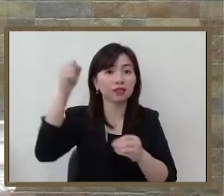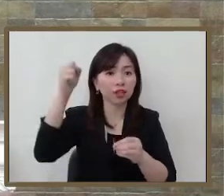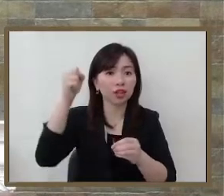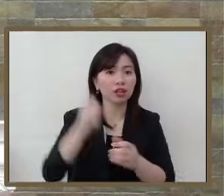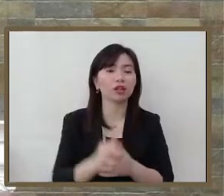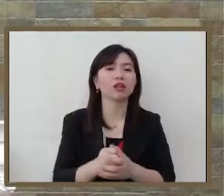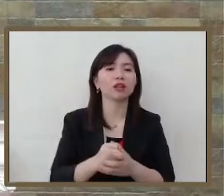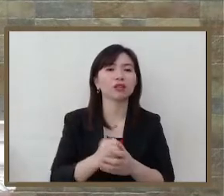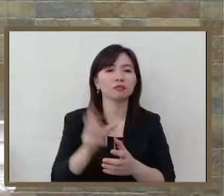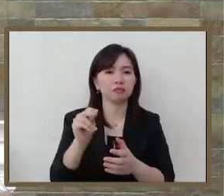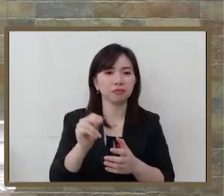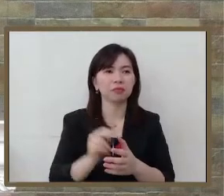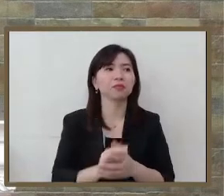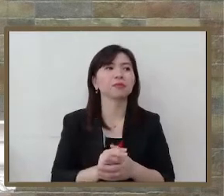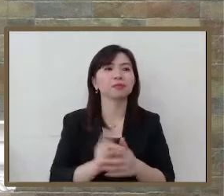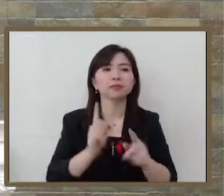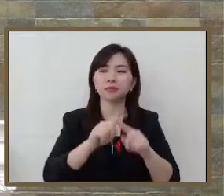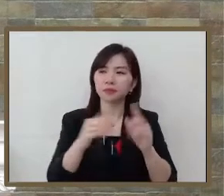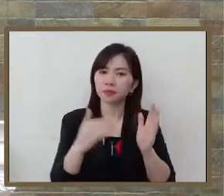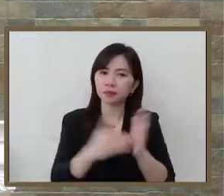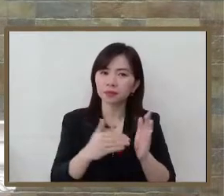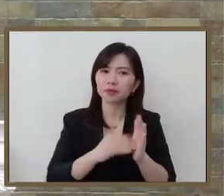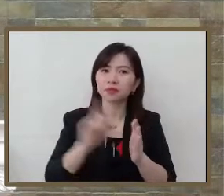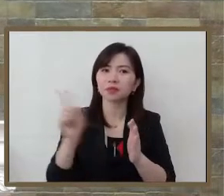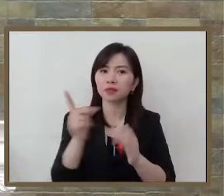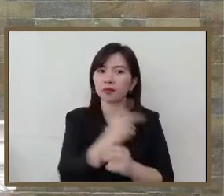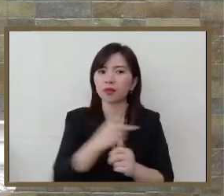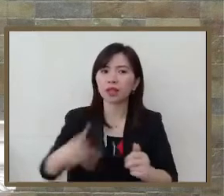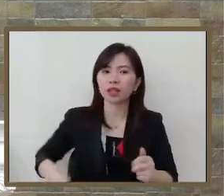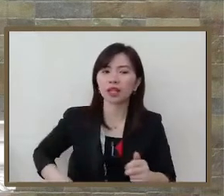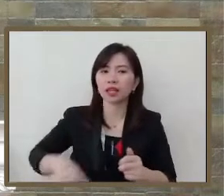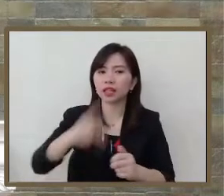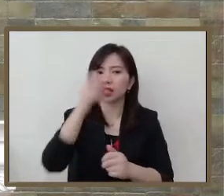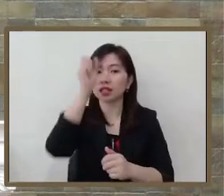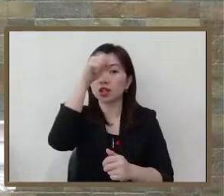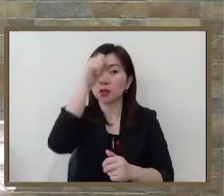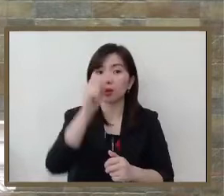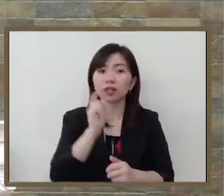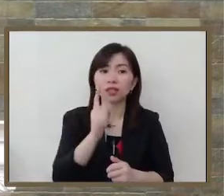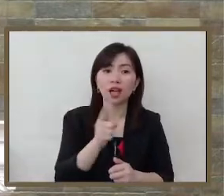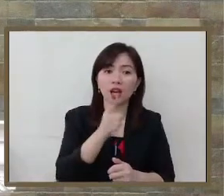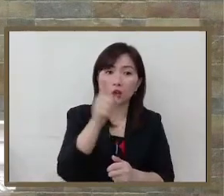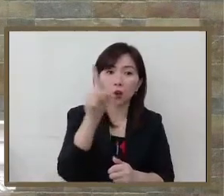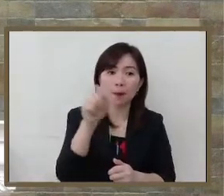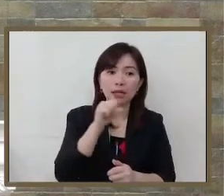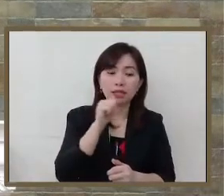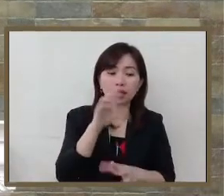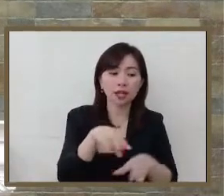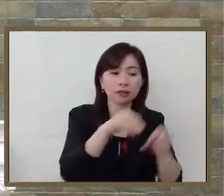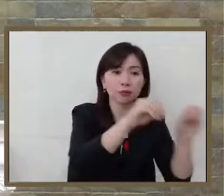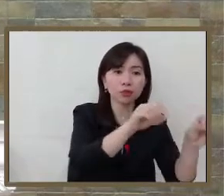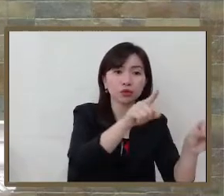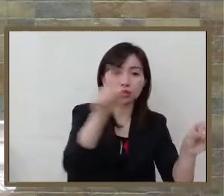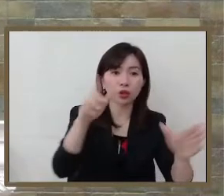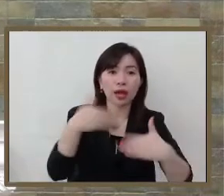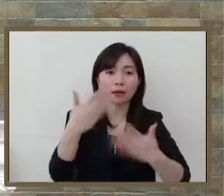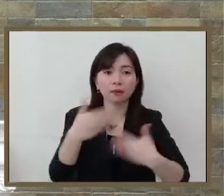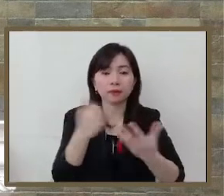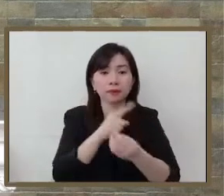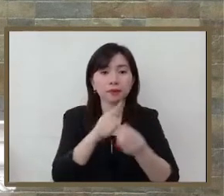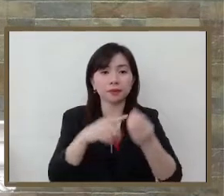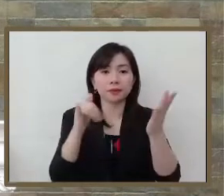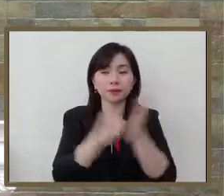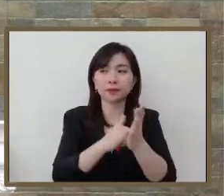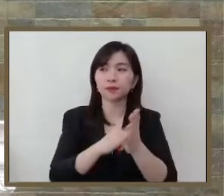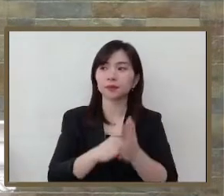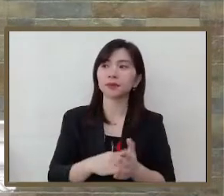dito, ilagay mo yung kasiyahan mo dyan. Make sense, young people? Meaning to say, hindi ito simpleng treasure.